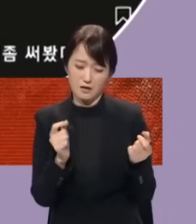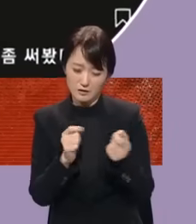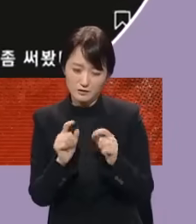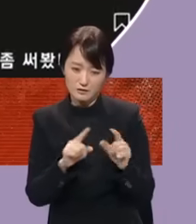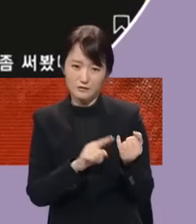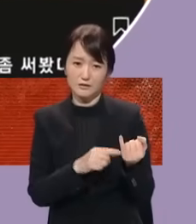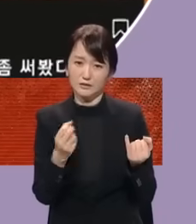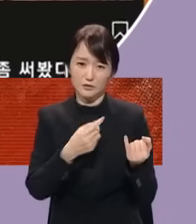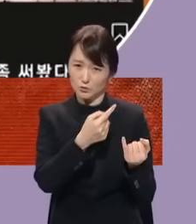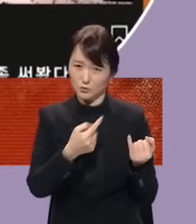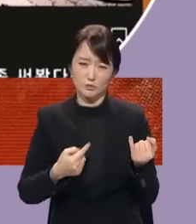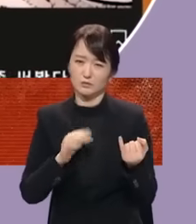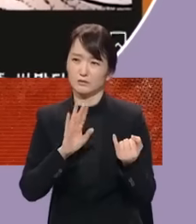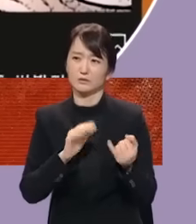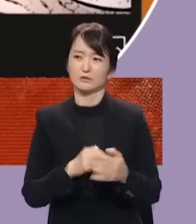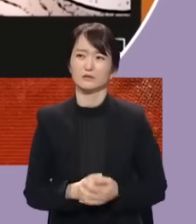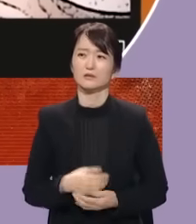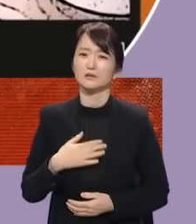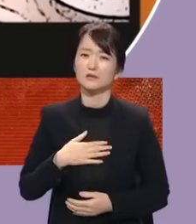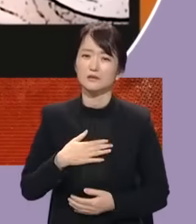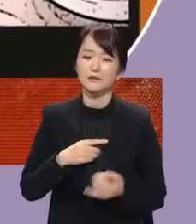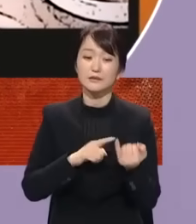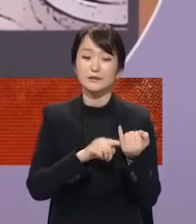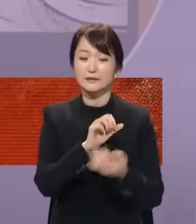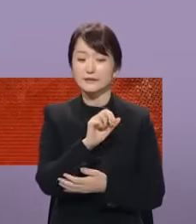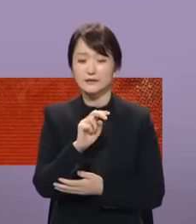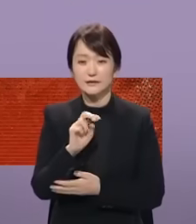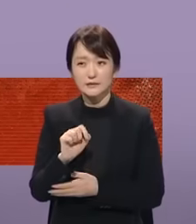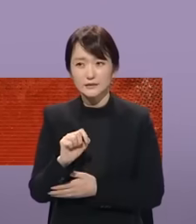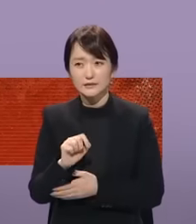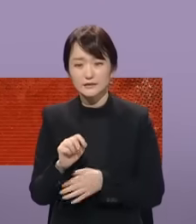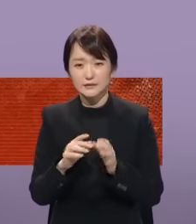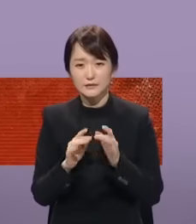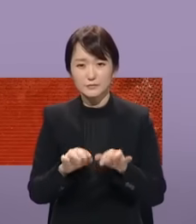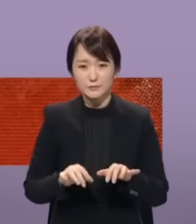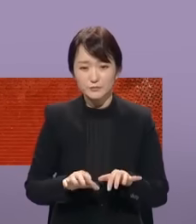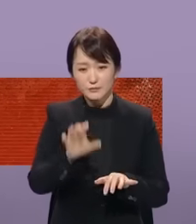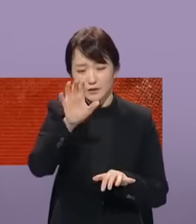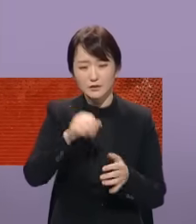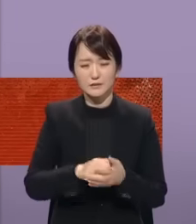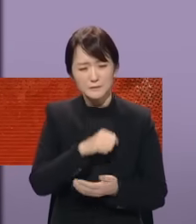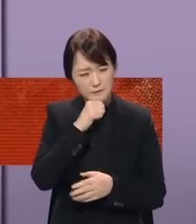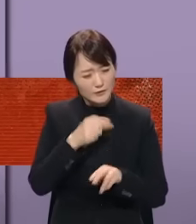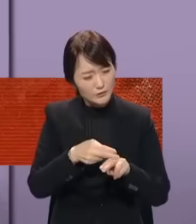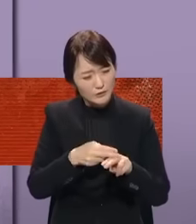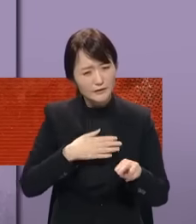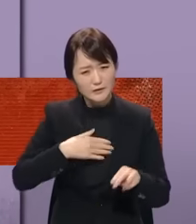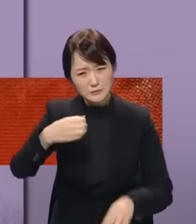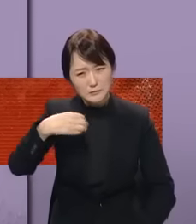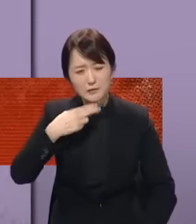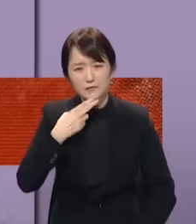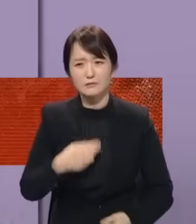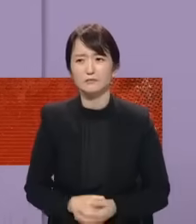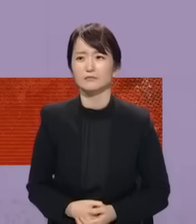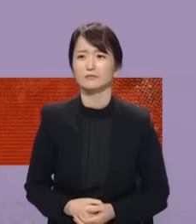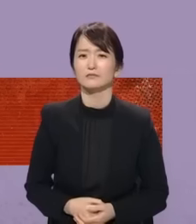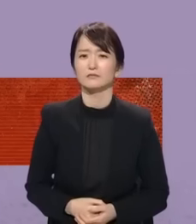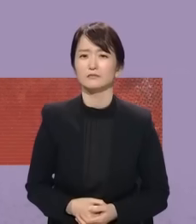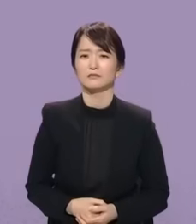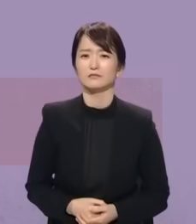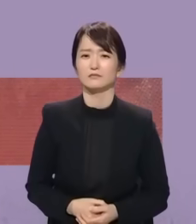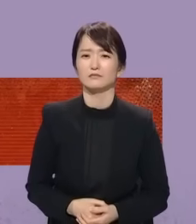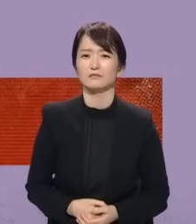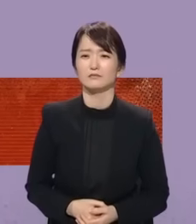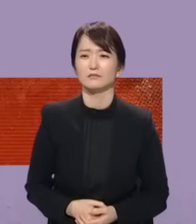얘는 자주 들여다보지도 않는다. 내가 걔 SNS 보니까 이것저것 맛있는 거 많이 해먹던데 나한테는 그런 얘기도 없더라. 뭐 이런 흉을 보셨다는